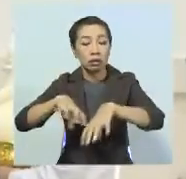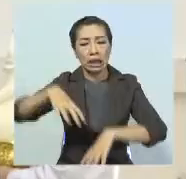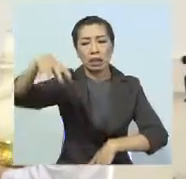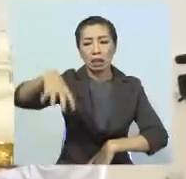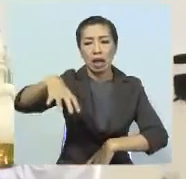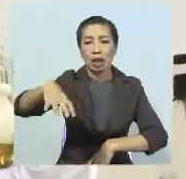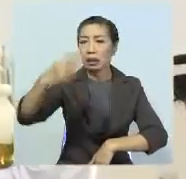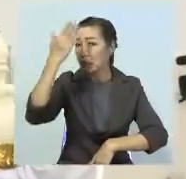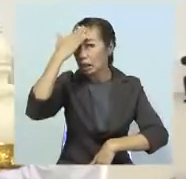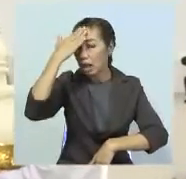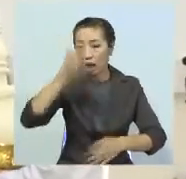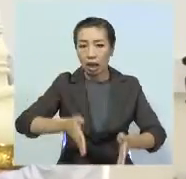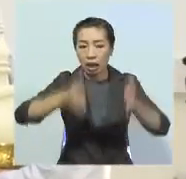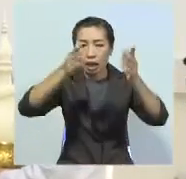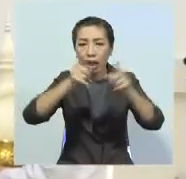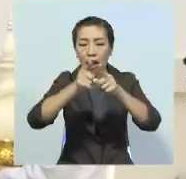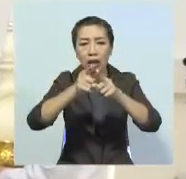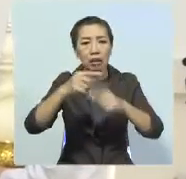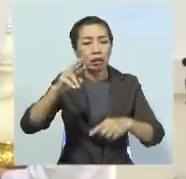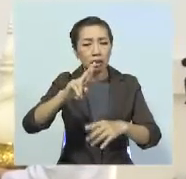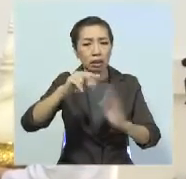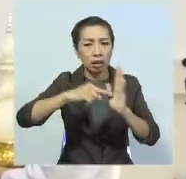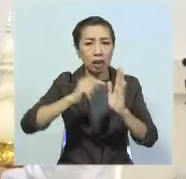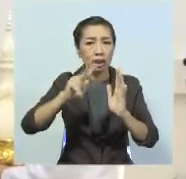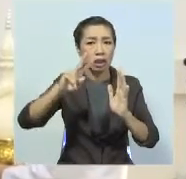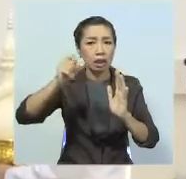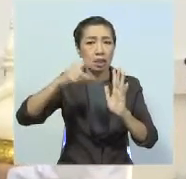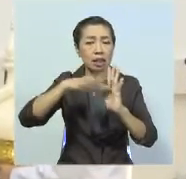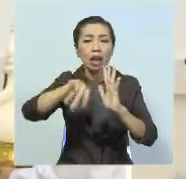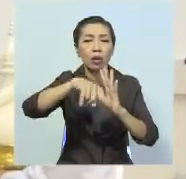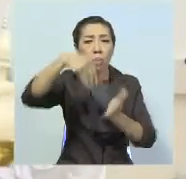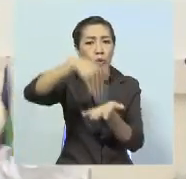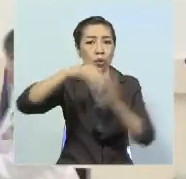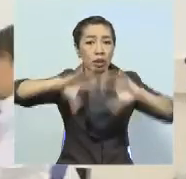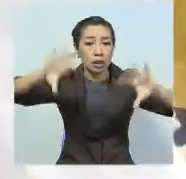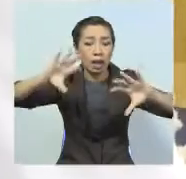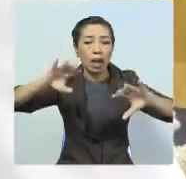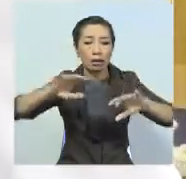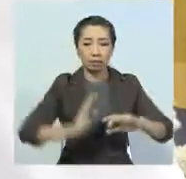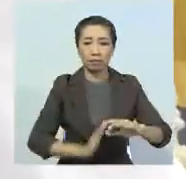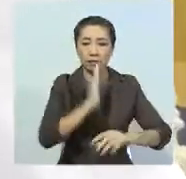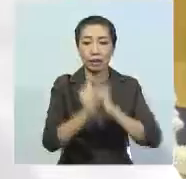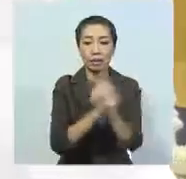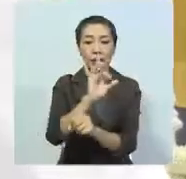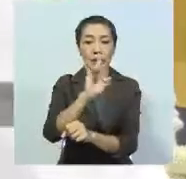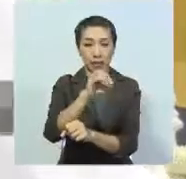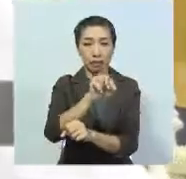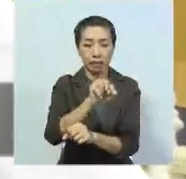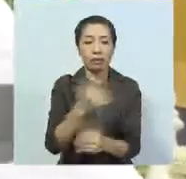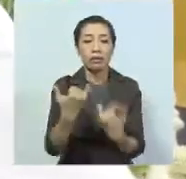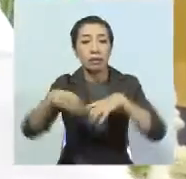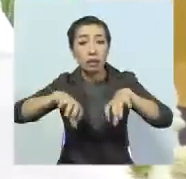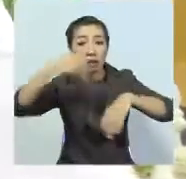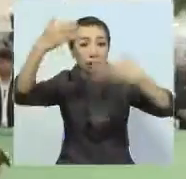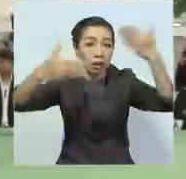านอเนกประสงค์อาคารรัฐประศาสนภักดีศูนย์ราชการเฉลิมพระเกียรติ80พรรษาภายในงานจะมี